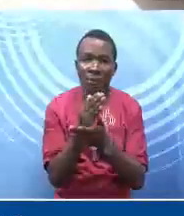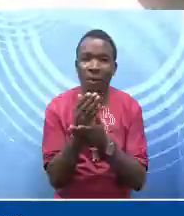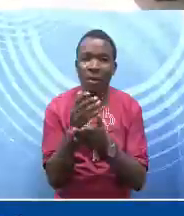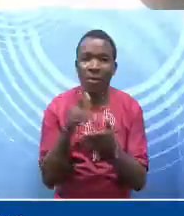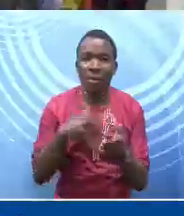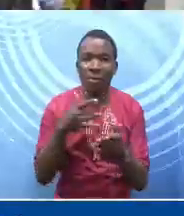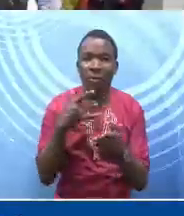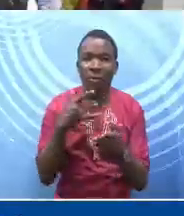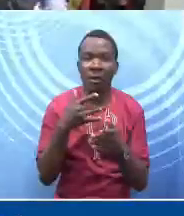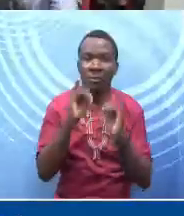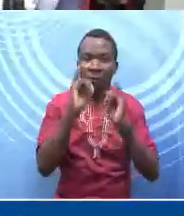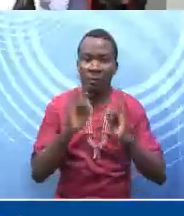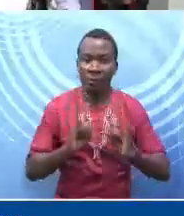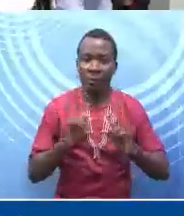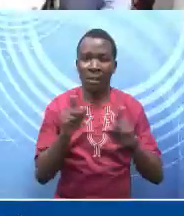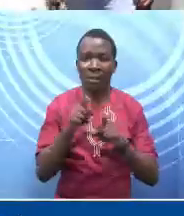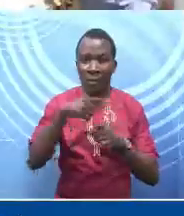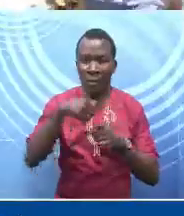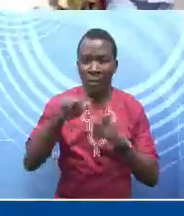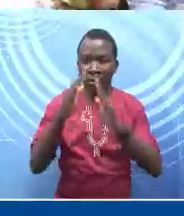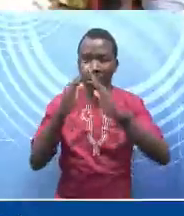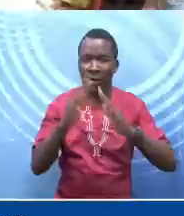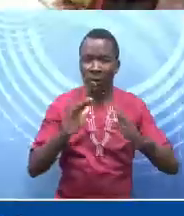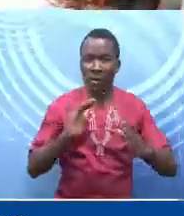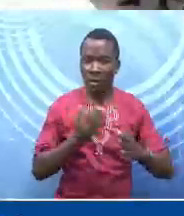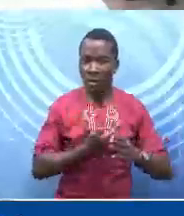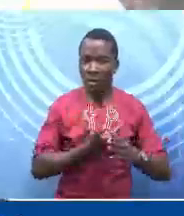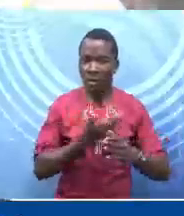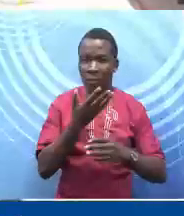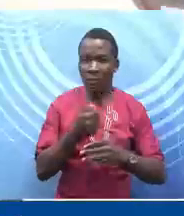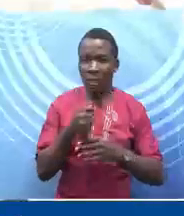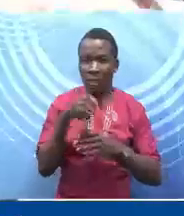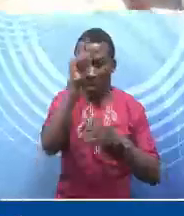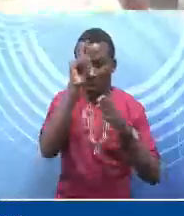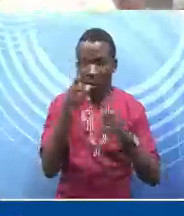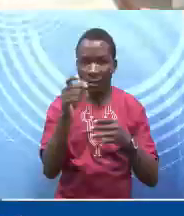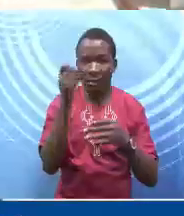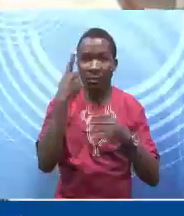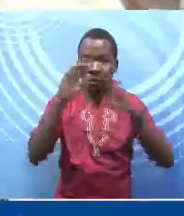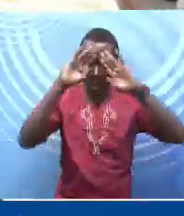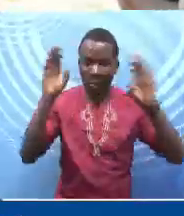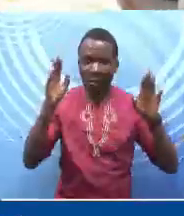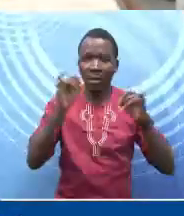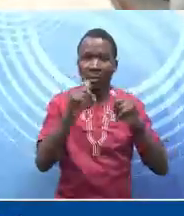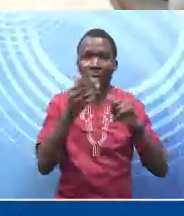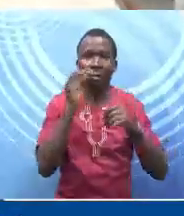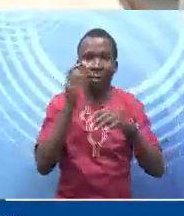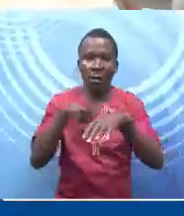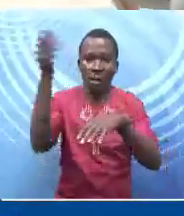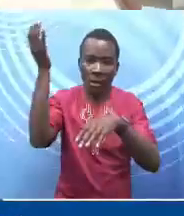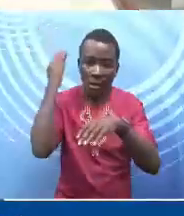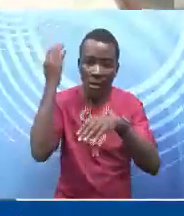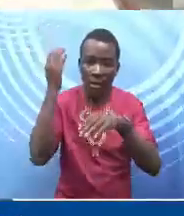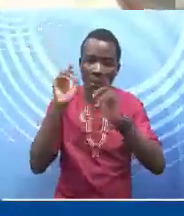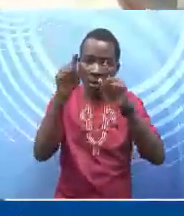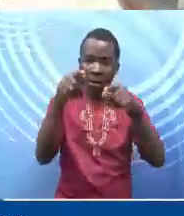turi inyangamugayo bose nkatwe umudugudu wacu twebwe tugira n'abaturage bumva kandi basobanutse. Nko muri guma mu rugo bushize twagiye muri ingo